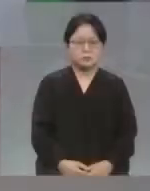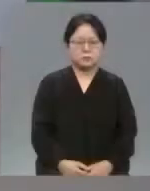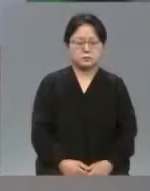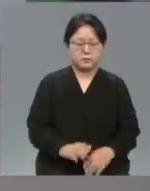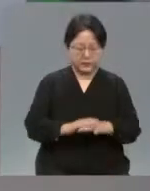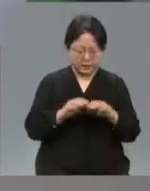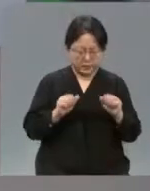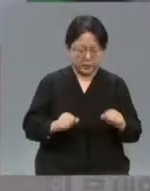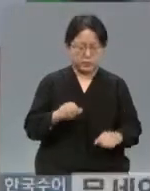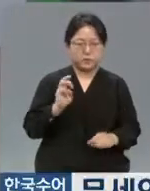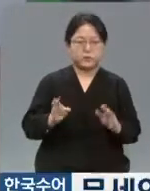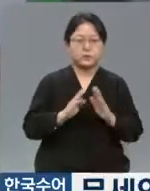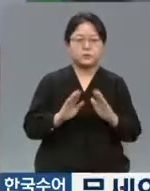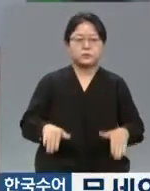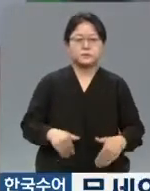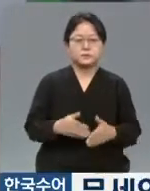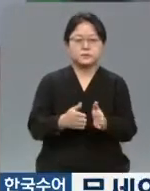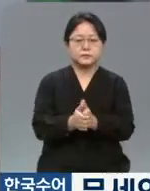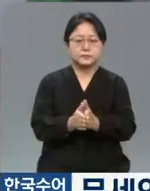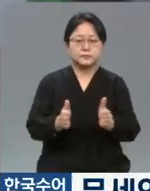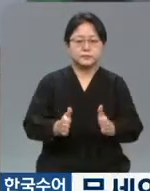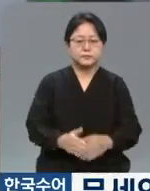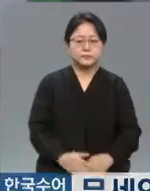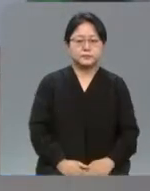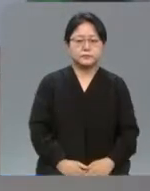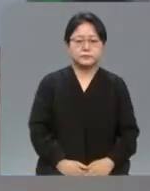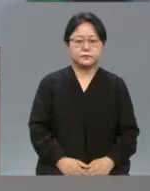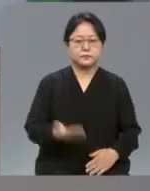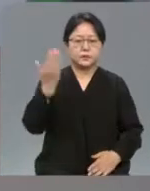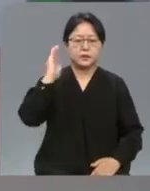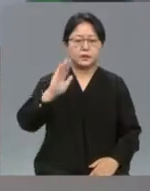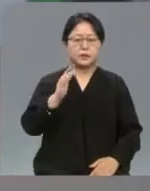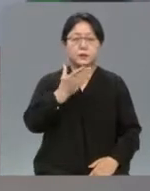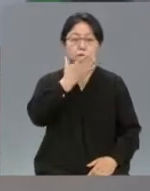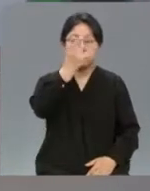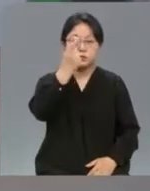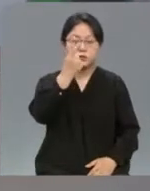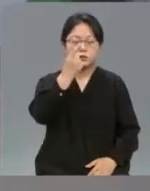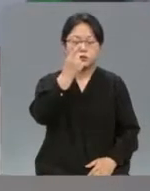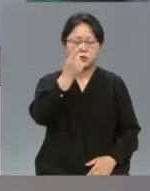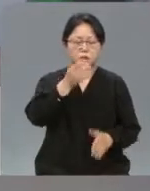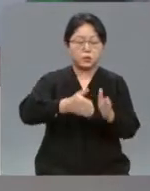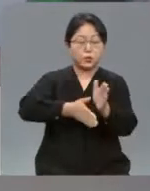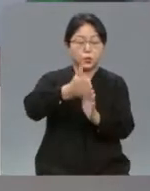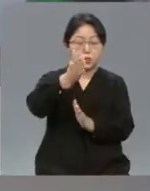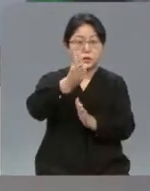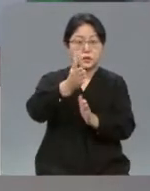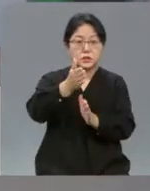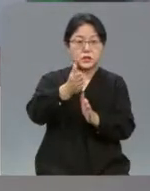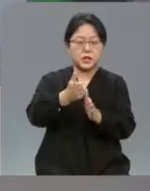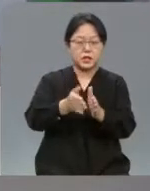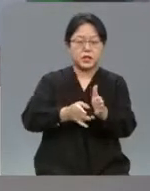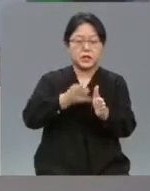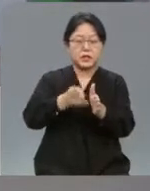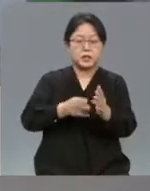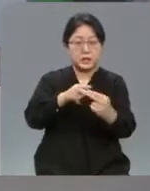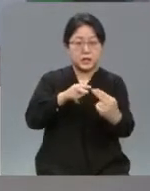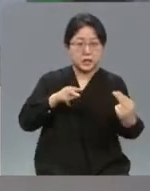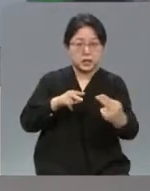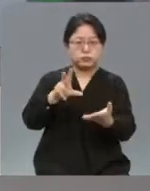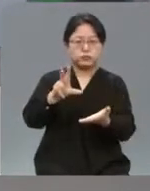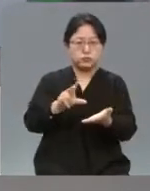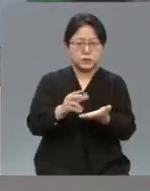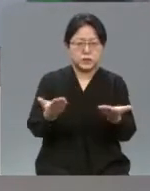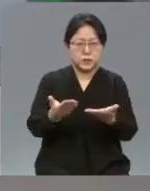안녕하십니까 광주 전남권 u 씁니다 최근 순천에서 는 조심을 관통하게 될 경전선 전처 라서